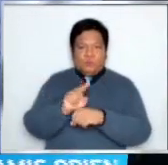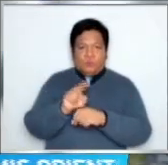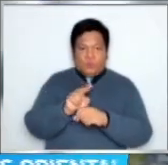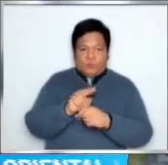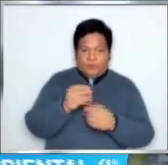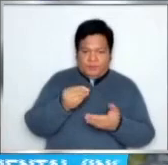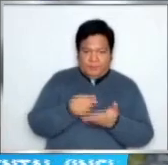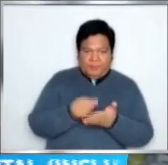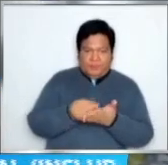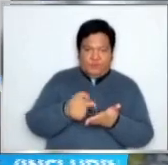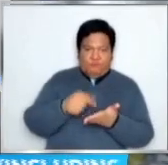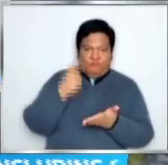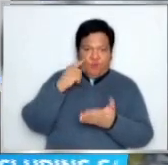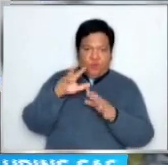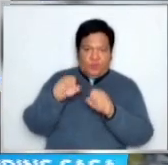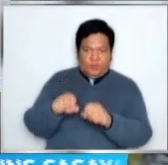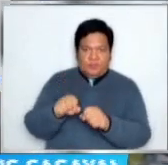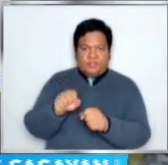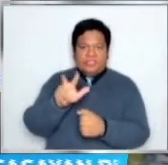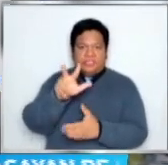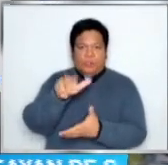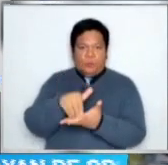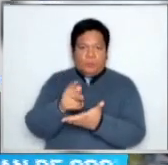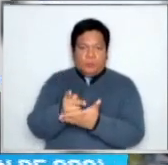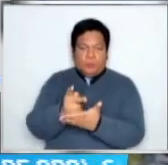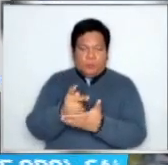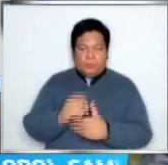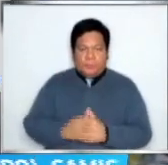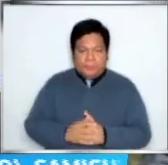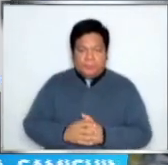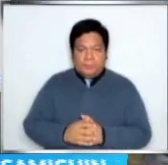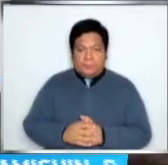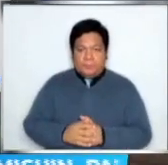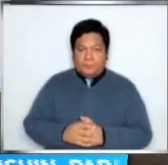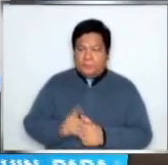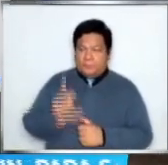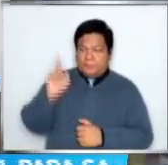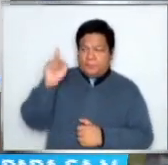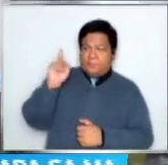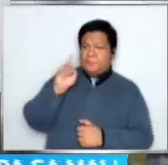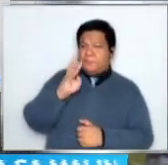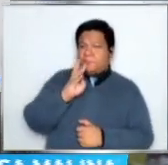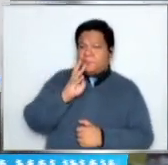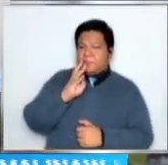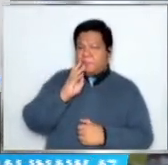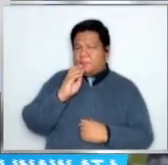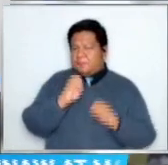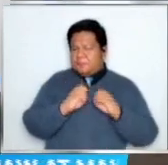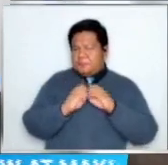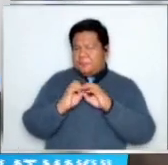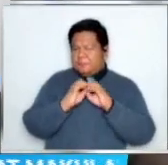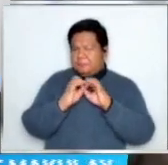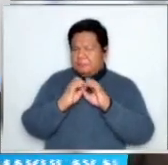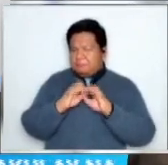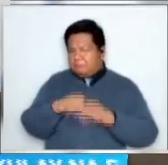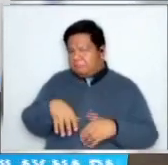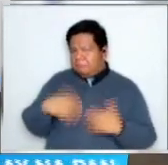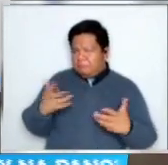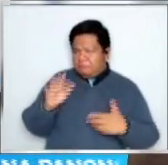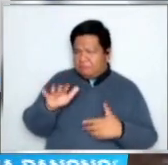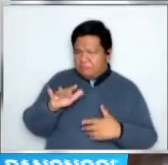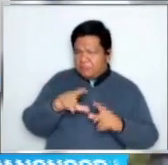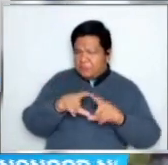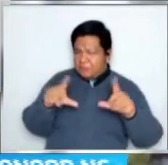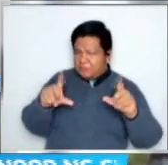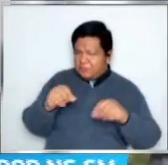pesos. Lahat ng brand, meron to sa kanya, lahat ng brand. So ito nga, nakita natin yung vaccination card niya is Sinovac,